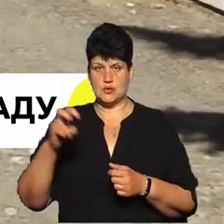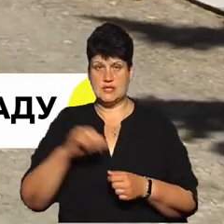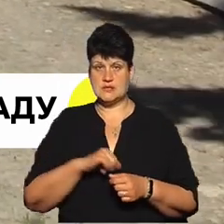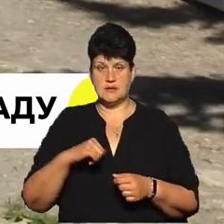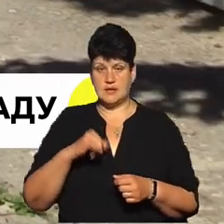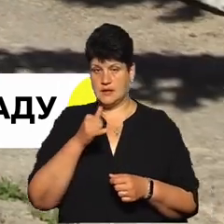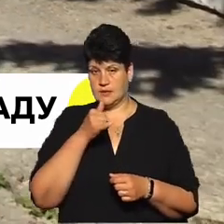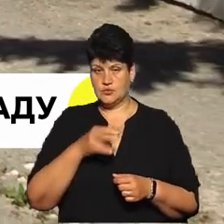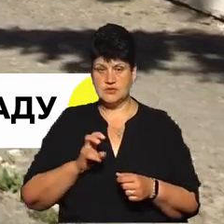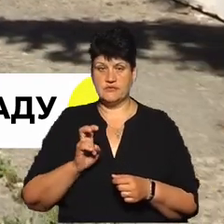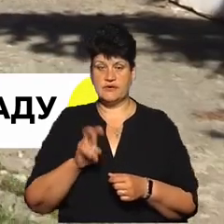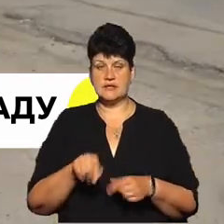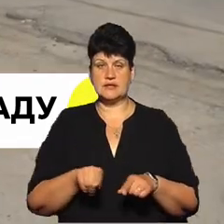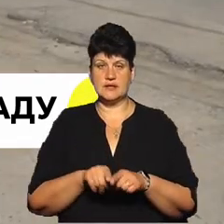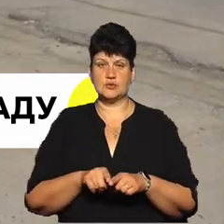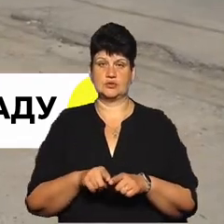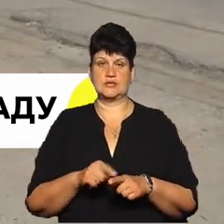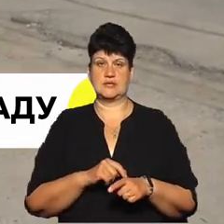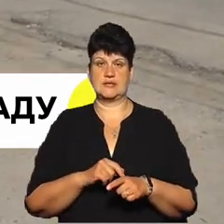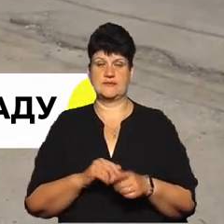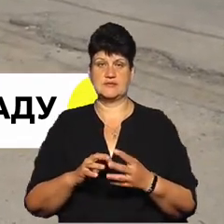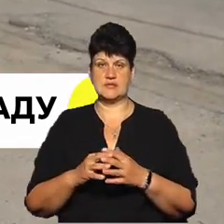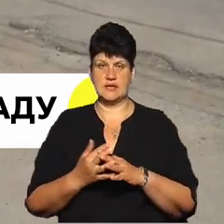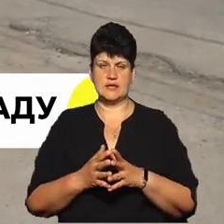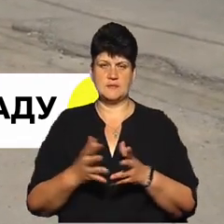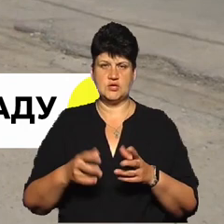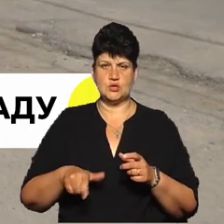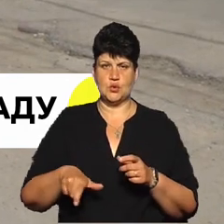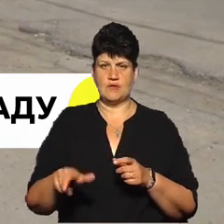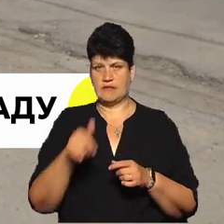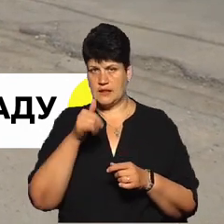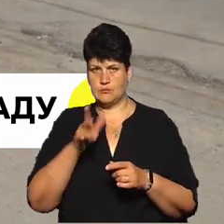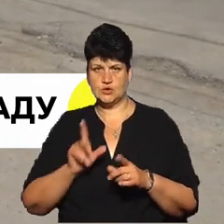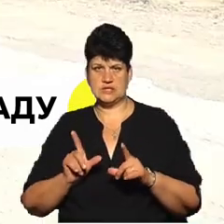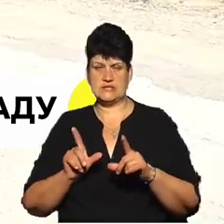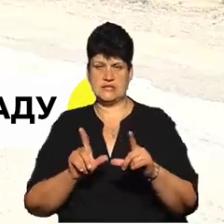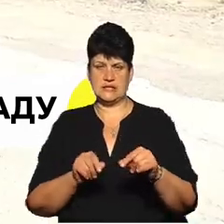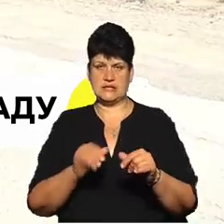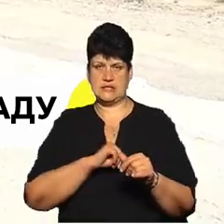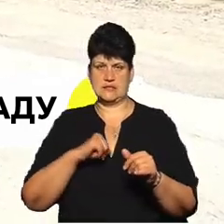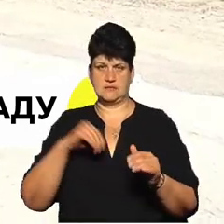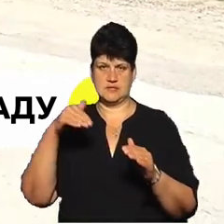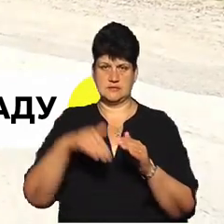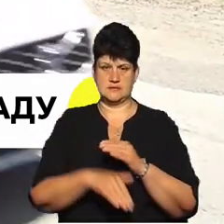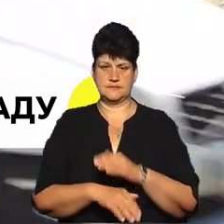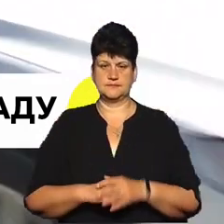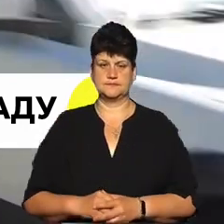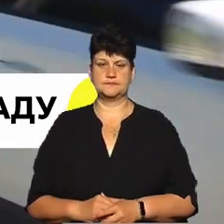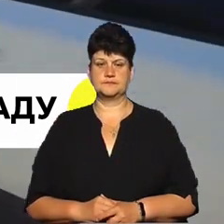квартири, їй важко пересуватися і селищем. На більшість тротуарів вона не може заїхати і з'їхати самостійно.